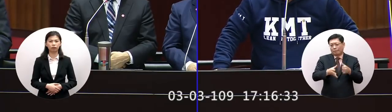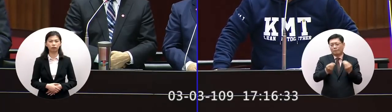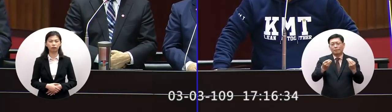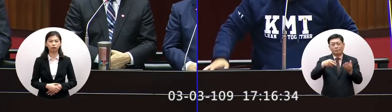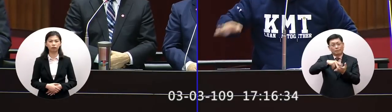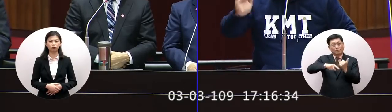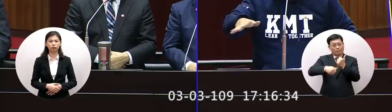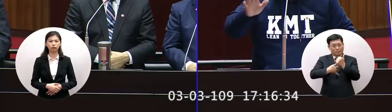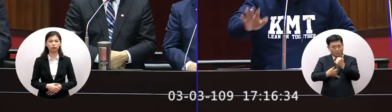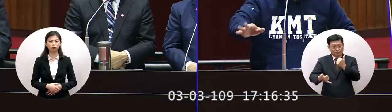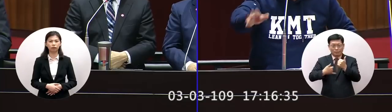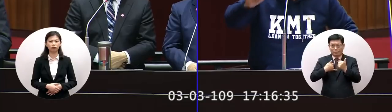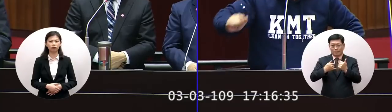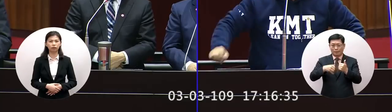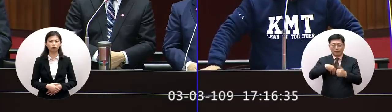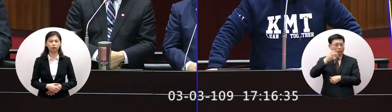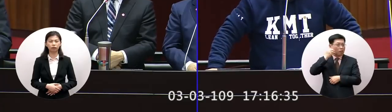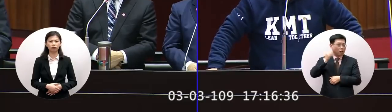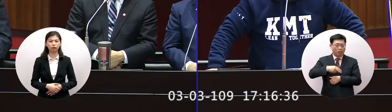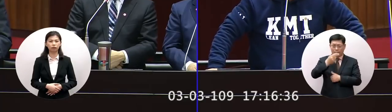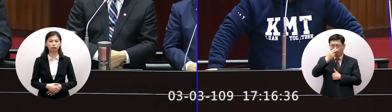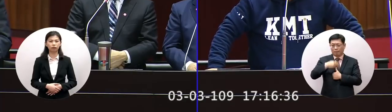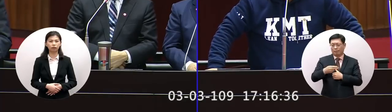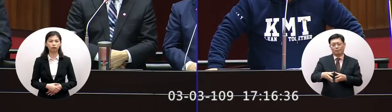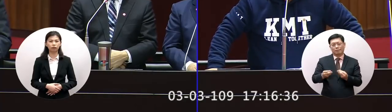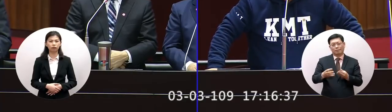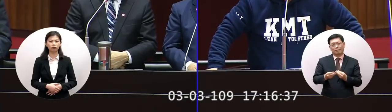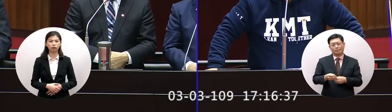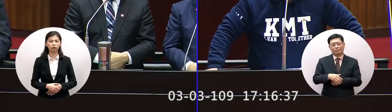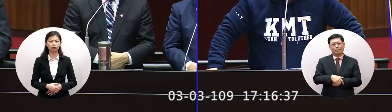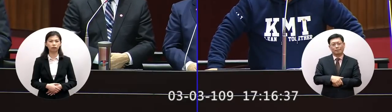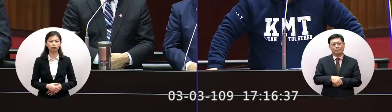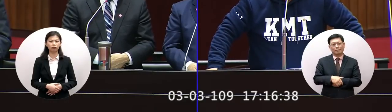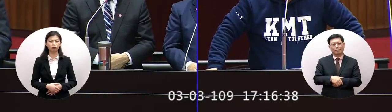立法院的面子踩在脚底下，没有必要这样子吧？